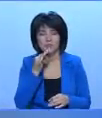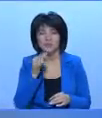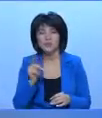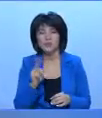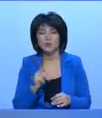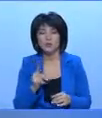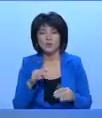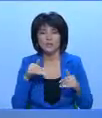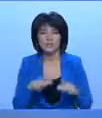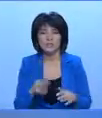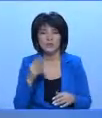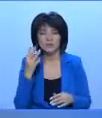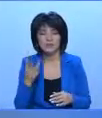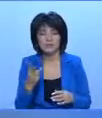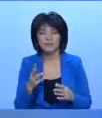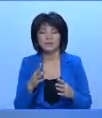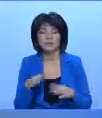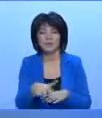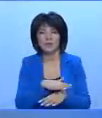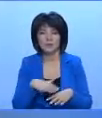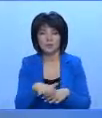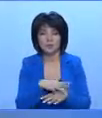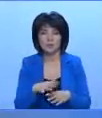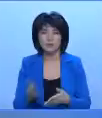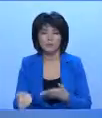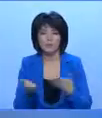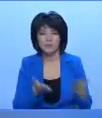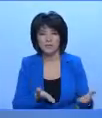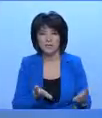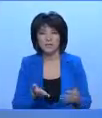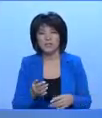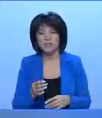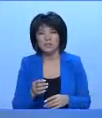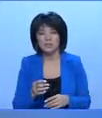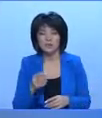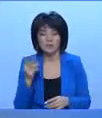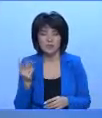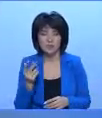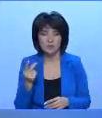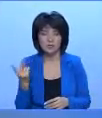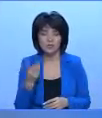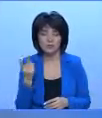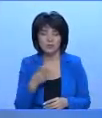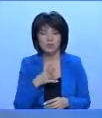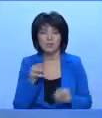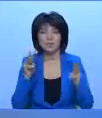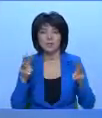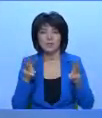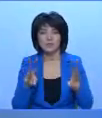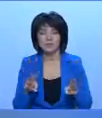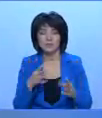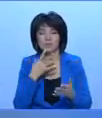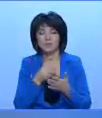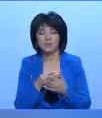және үшінші елдердің нарығына бірлесе шығуға шақырды. Осы ретте екі елдің салалық министрліктеріне өзара